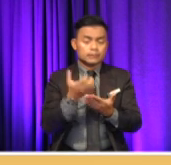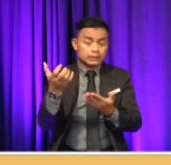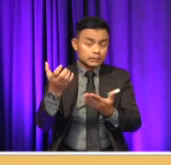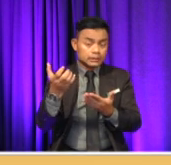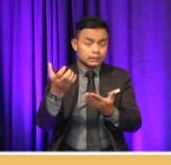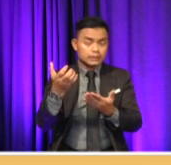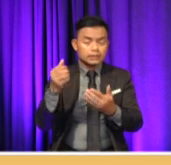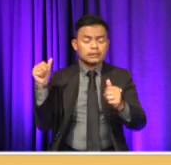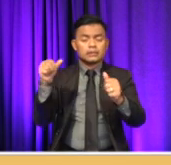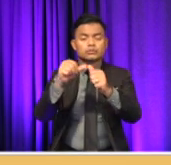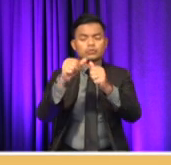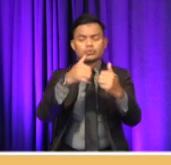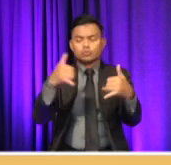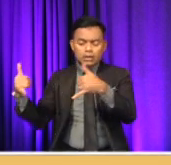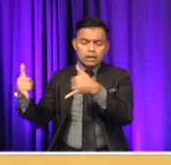alikhlang